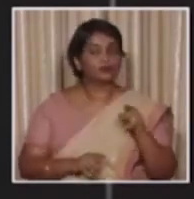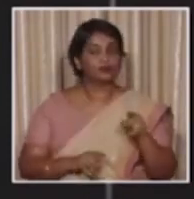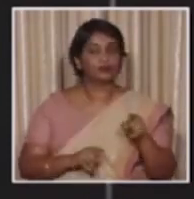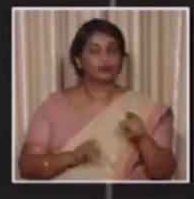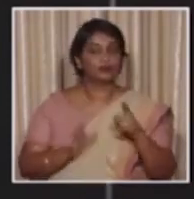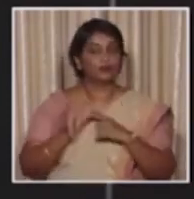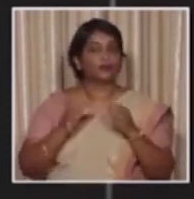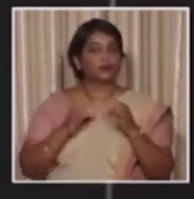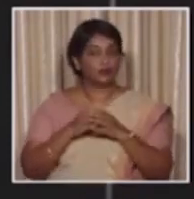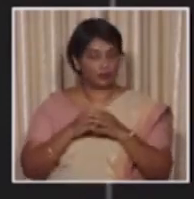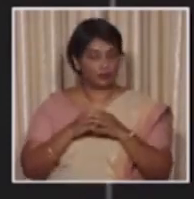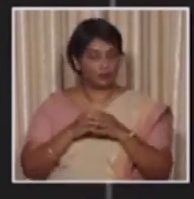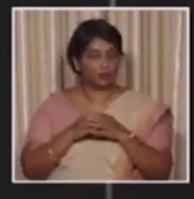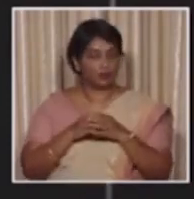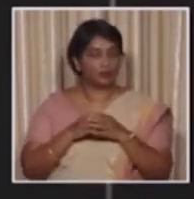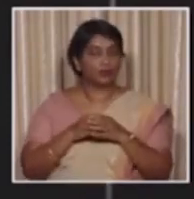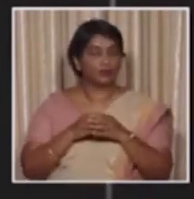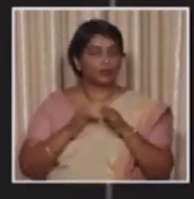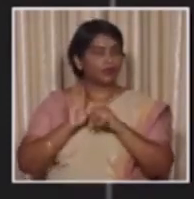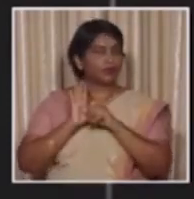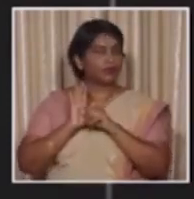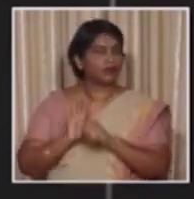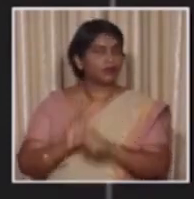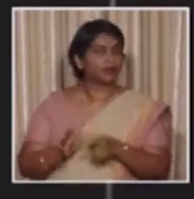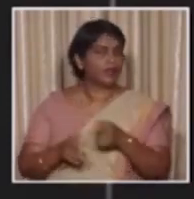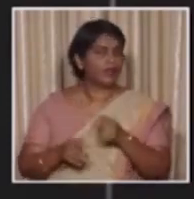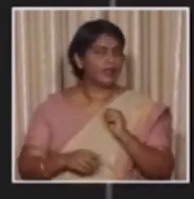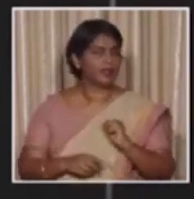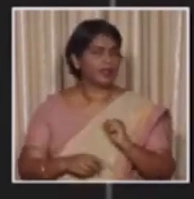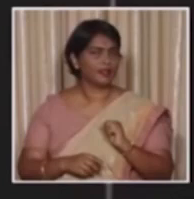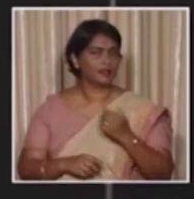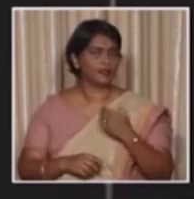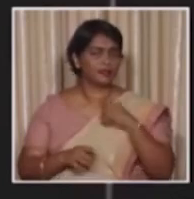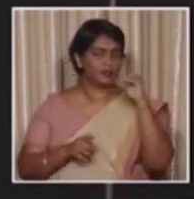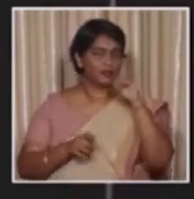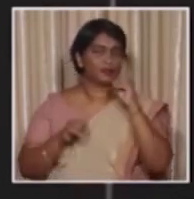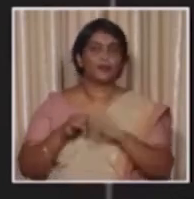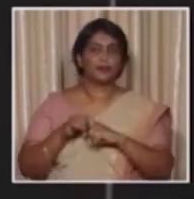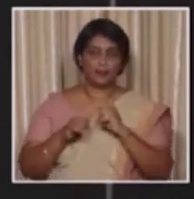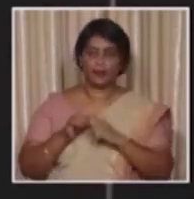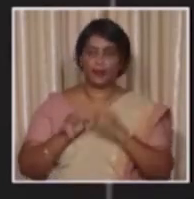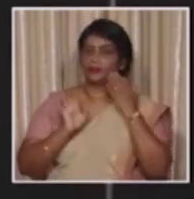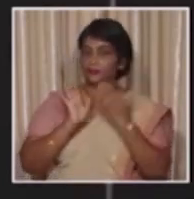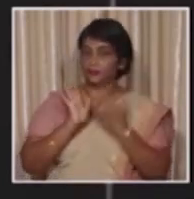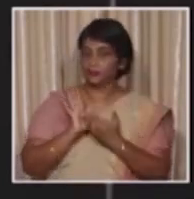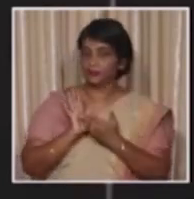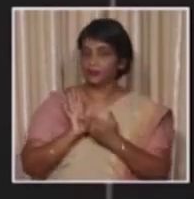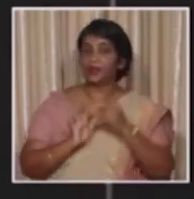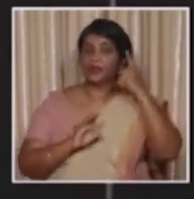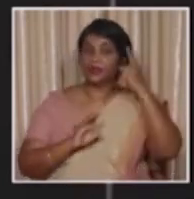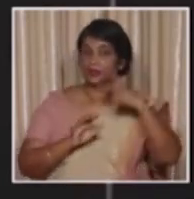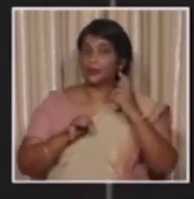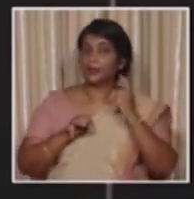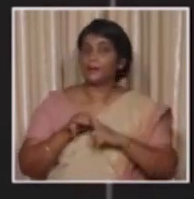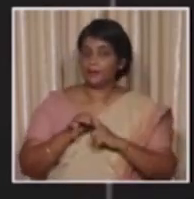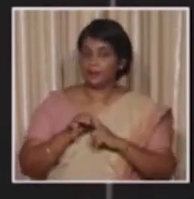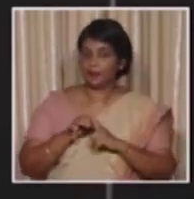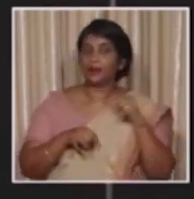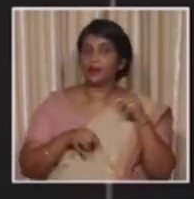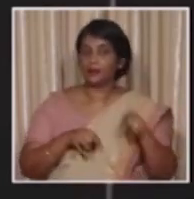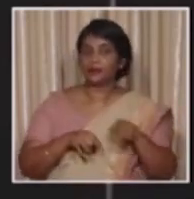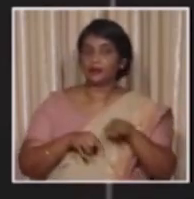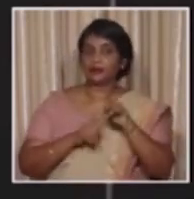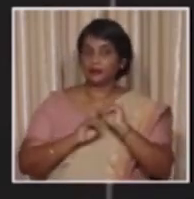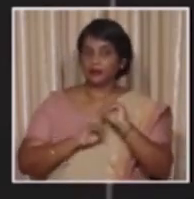இந்த அதிகார சபை ஓரம் கட்டப்படுவது ஏன் என்பது என்னுடைய முதலாவது கேள்வியாக இருக்கின்றது. இருக்கின்றது. இரண்டாவது, நீங்கள் இந்த சபையினது எதிர்கால